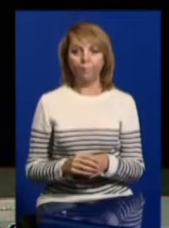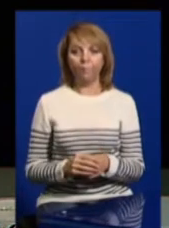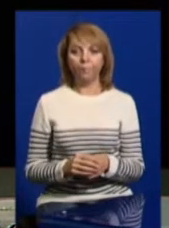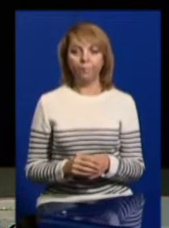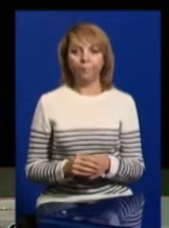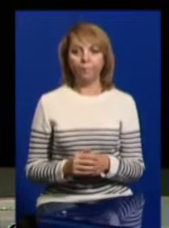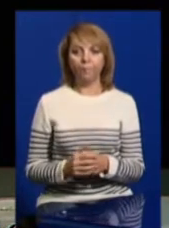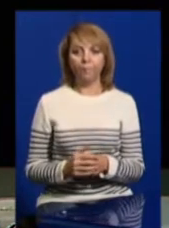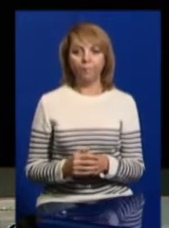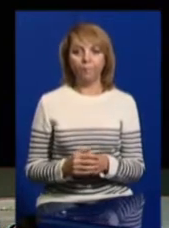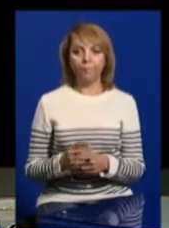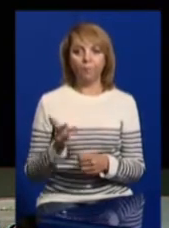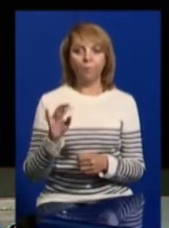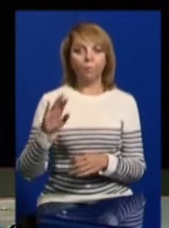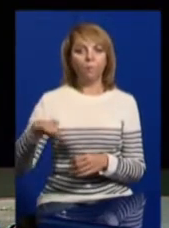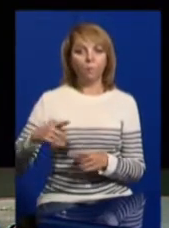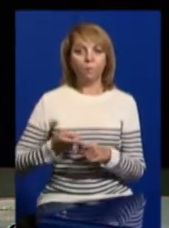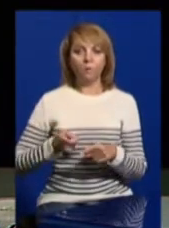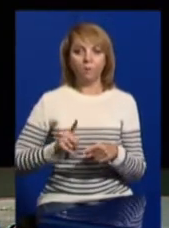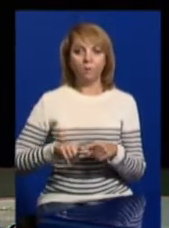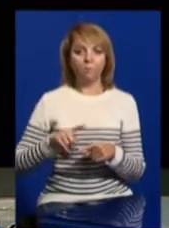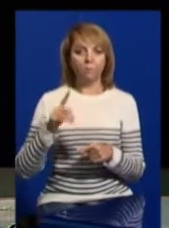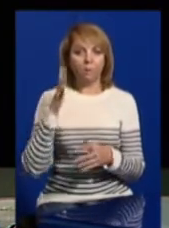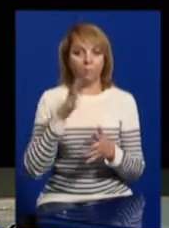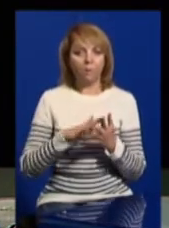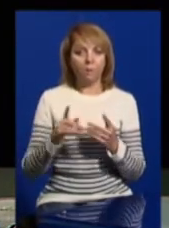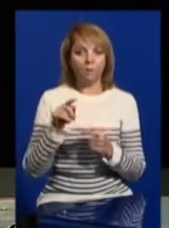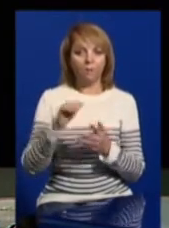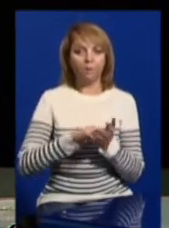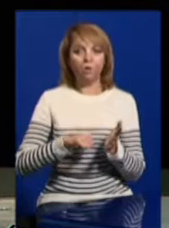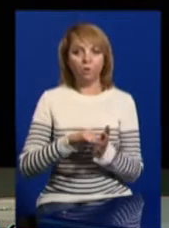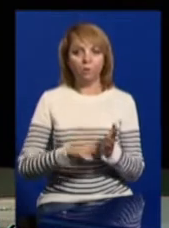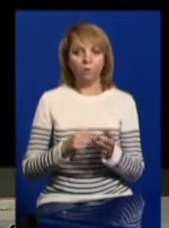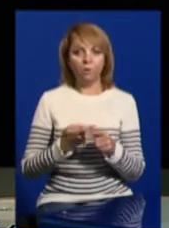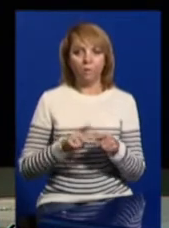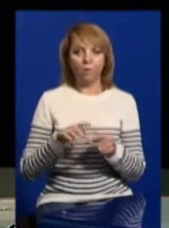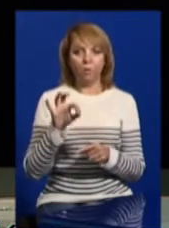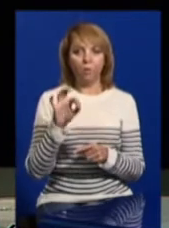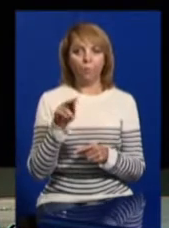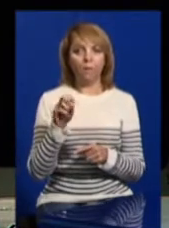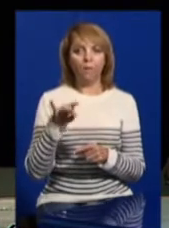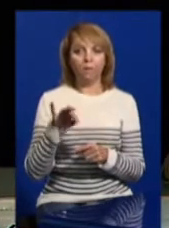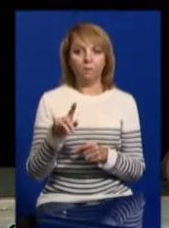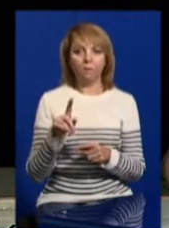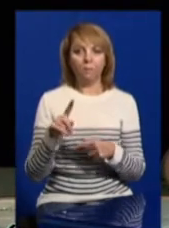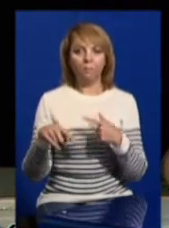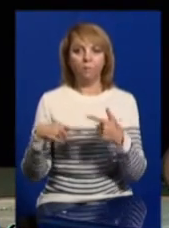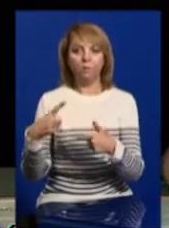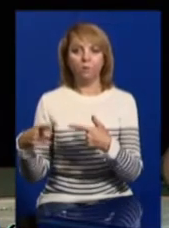Олени Зайцевої. Але потім, за таких ось незрозумілих для мене причин, ці оп'яти навіть не перейшли